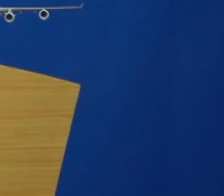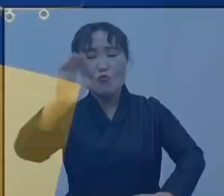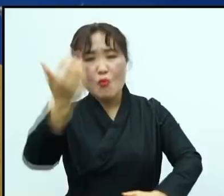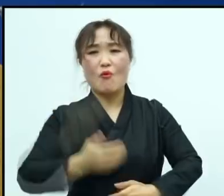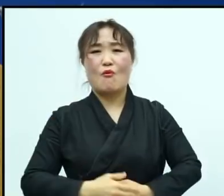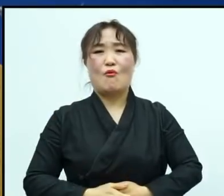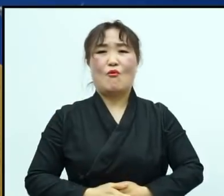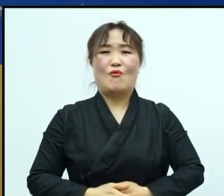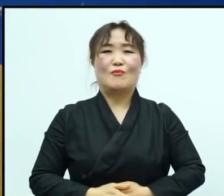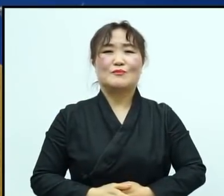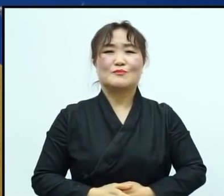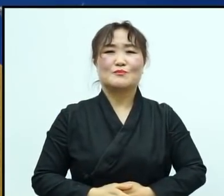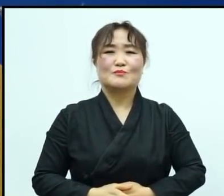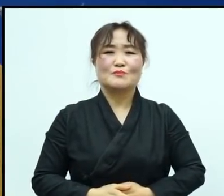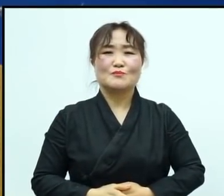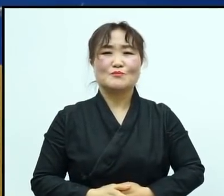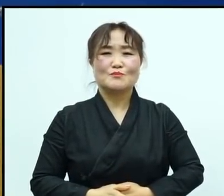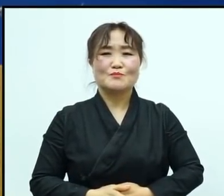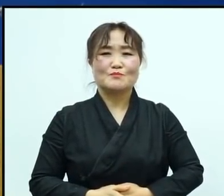구축하겠습니다.